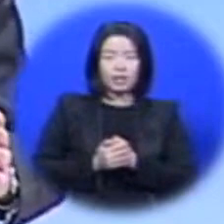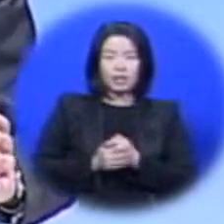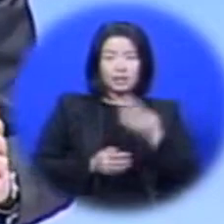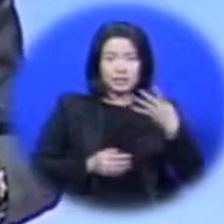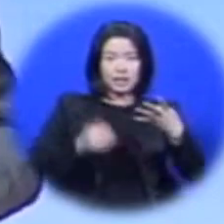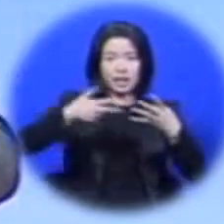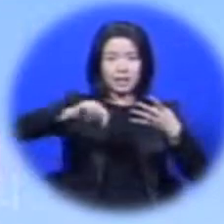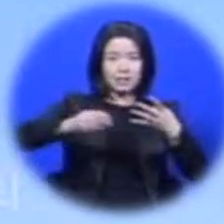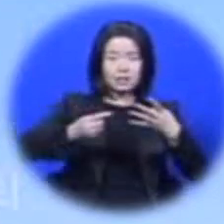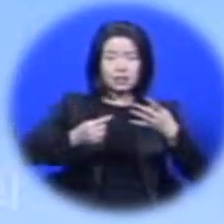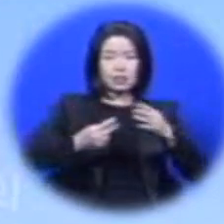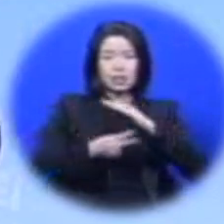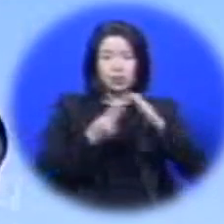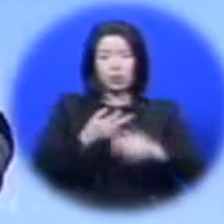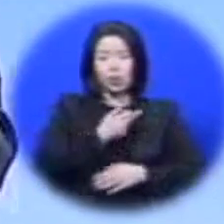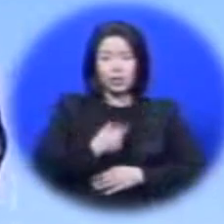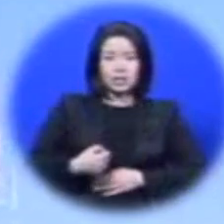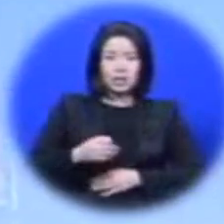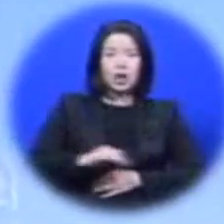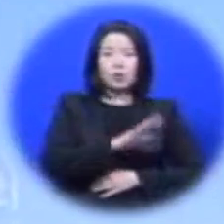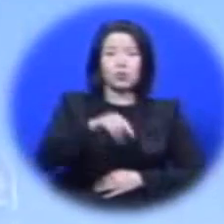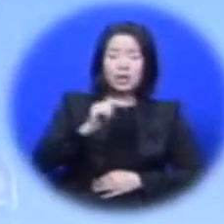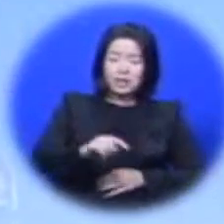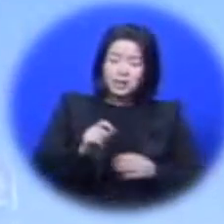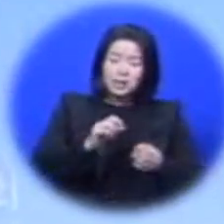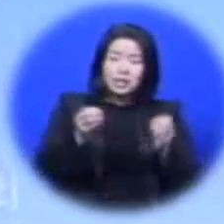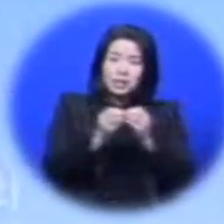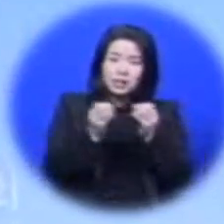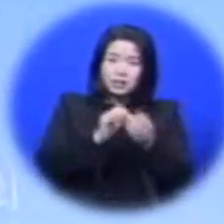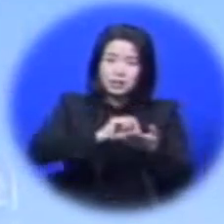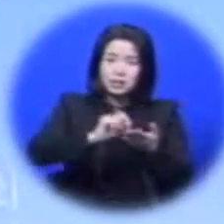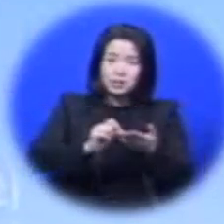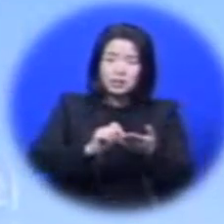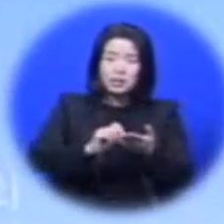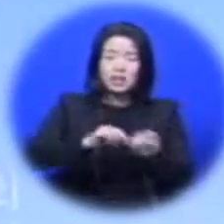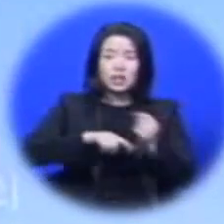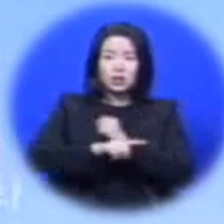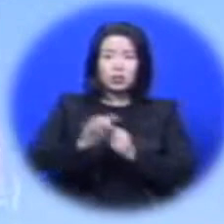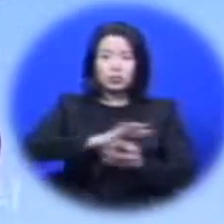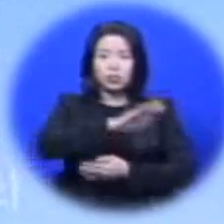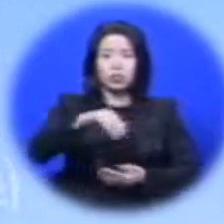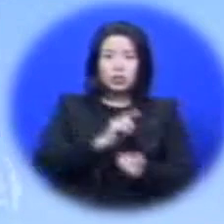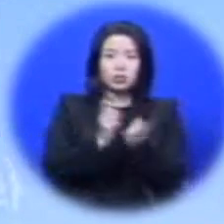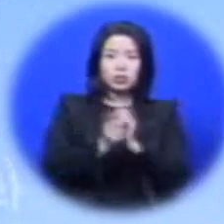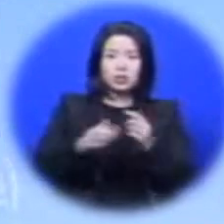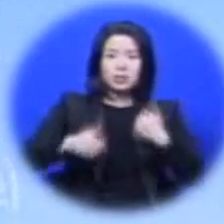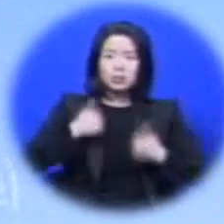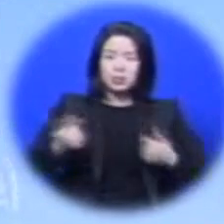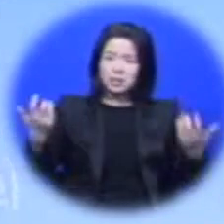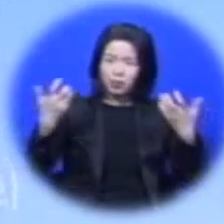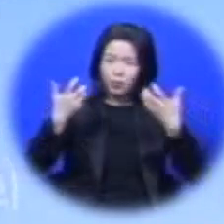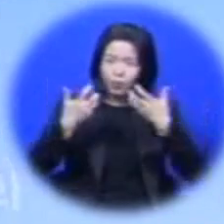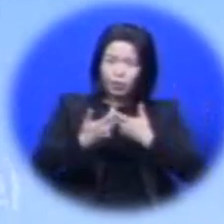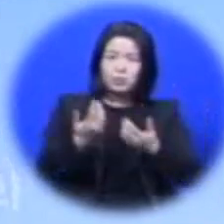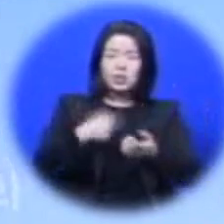4절 말씀에 요한 사도가 우리가 이 글을 쓰는 것은 우리의 서로의 기쁨이 차고 넘치게 하려는 것이라고